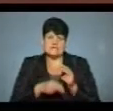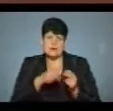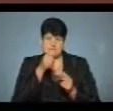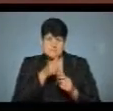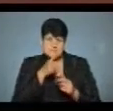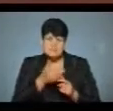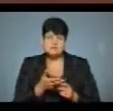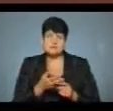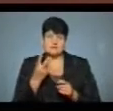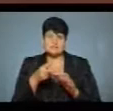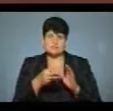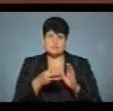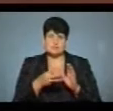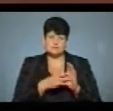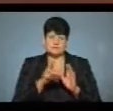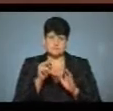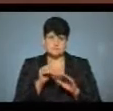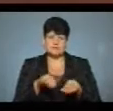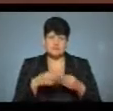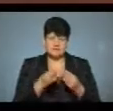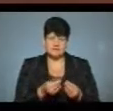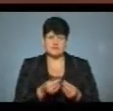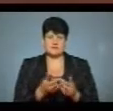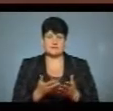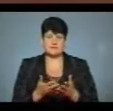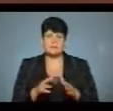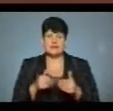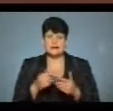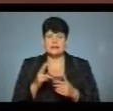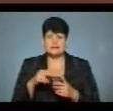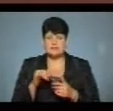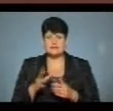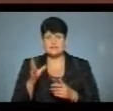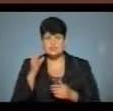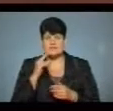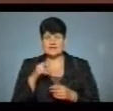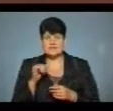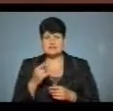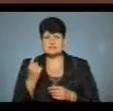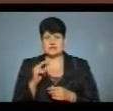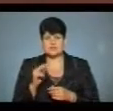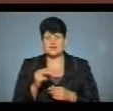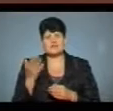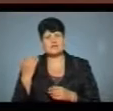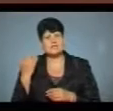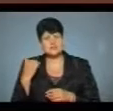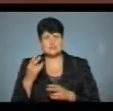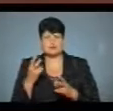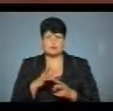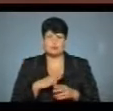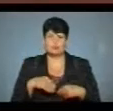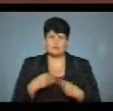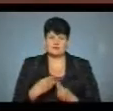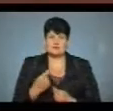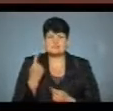електричної енергії і надавати їх оператору. Передані дані вважаються даними за 1-е число. Раніше показники з лічильників потрібно було